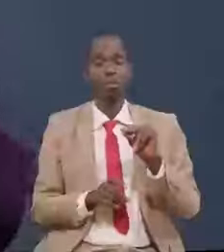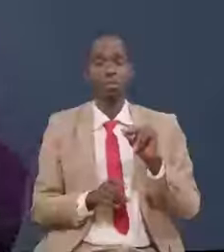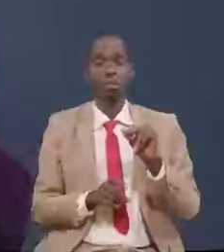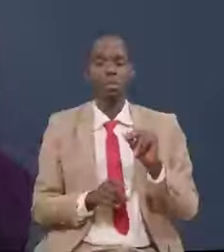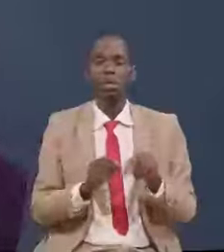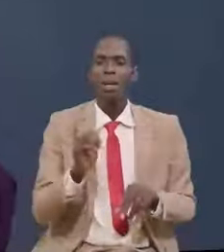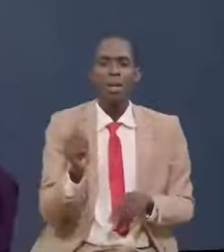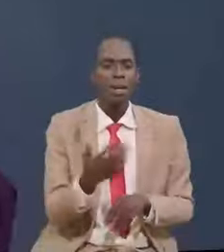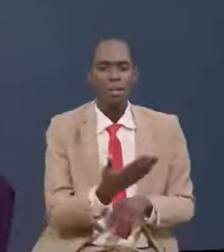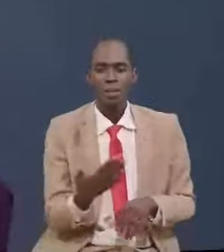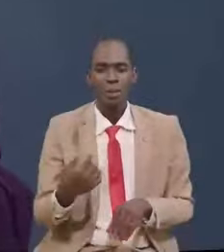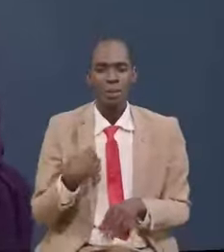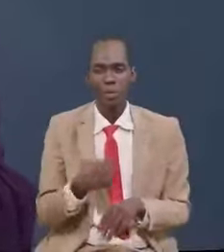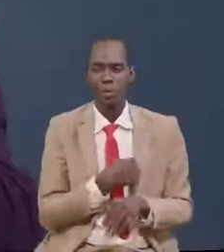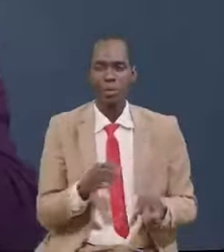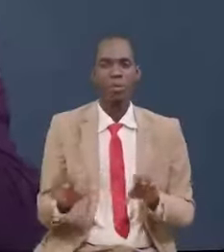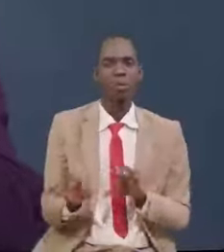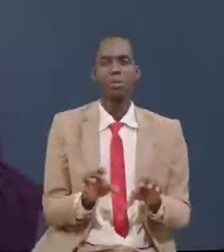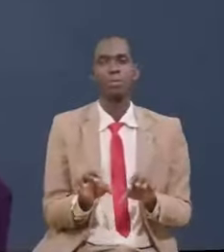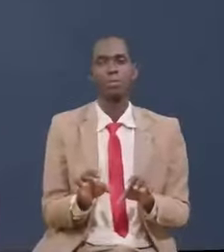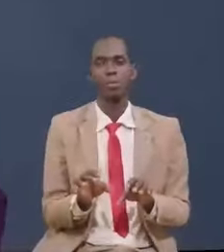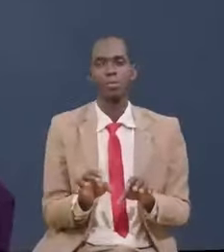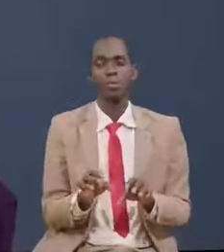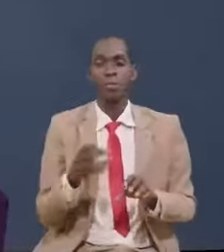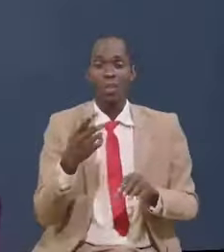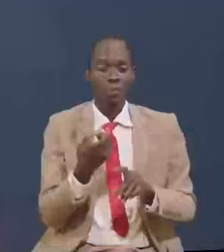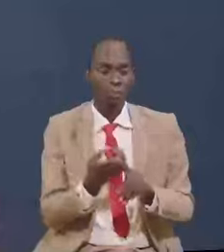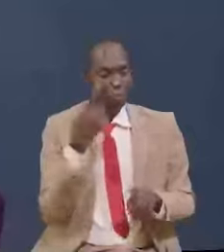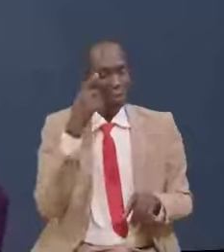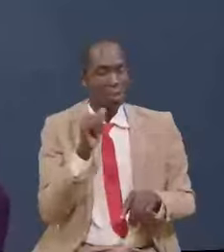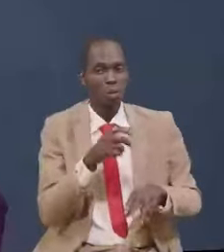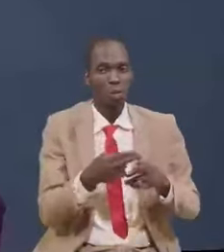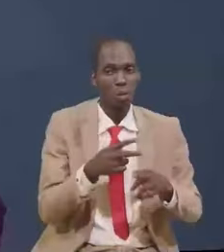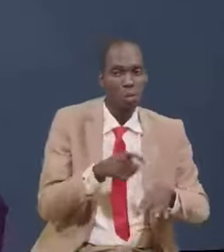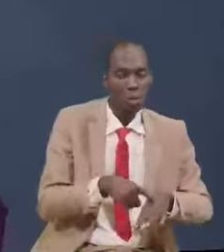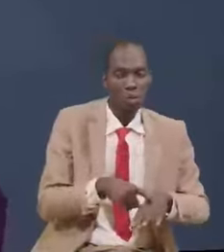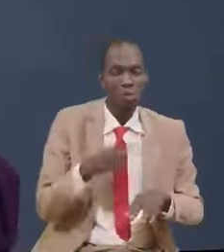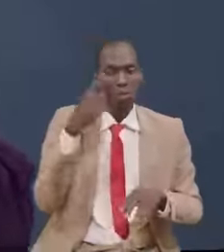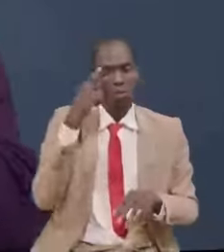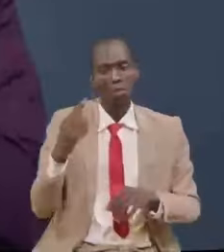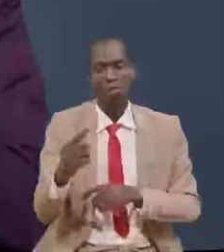Et tout ce que nous faisons, pendant un moment, pendant une journée,